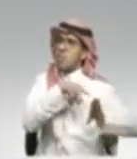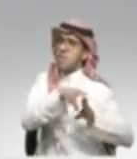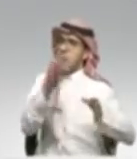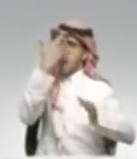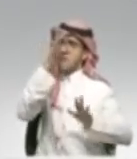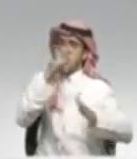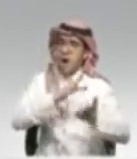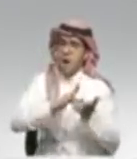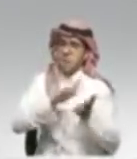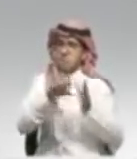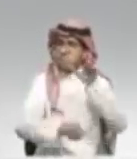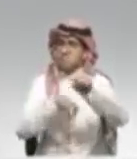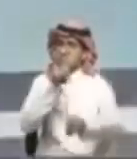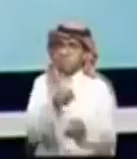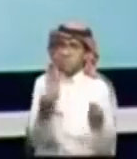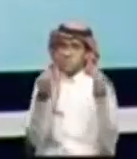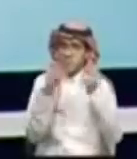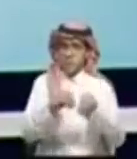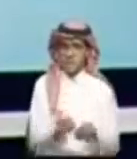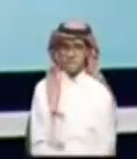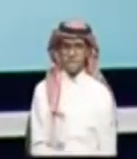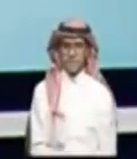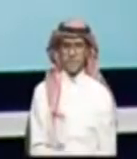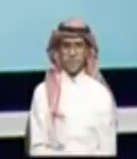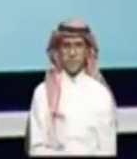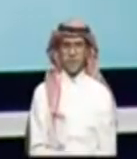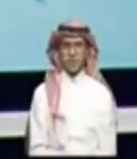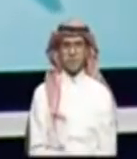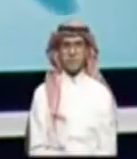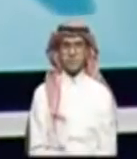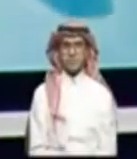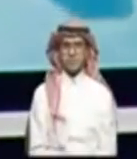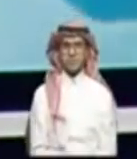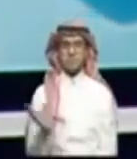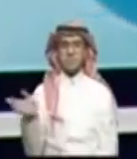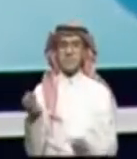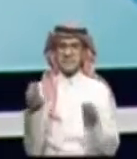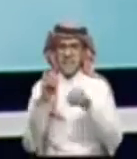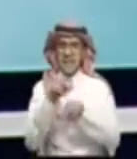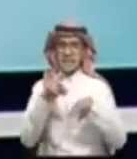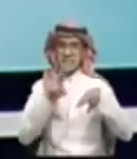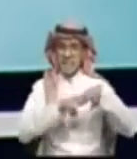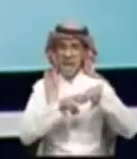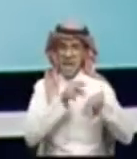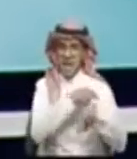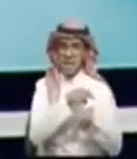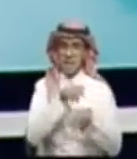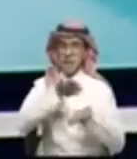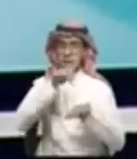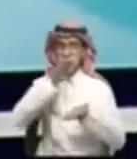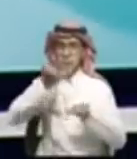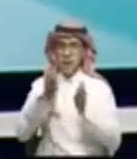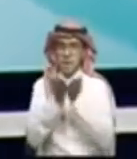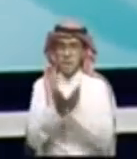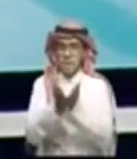لسياسات الاستيطان الإسرائيلية. هذا وقد هاجمت زوارق الاحتلال الإسرائيلي مراكب للصيادين